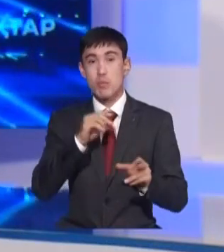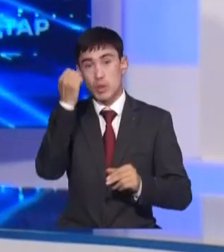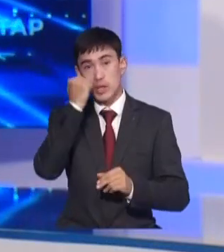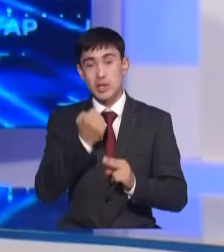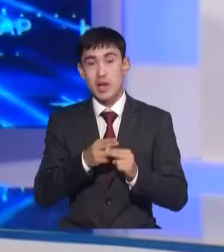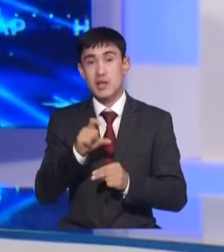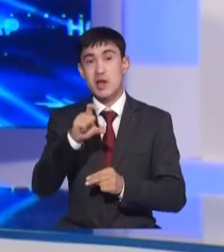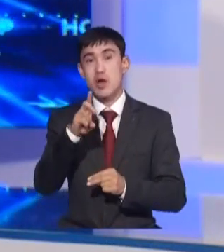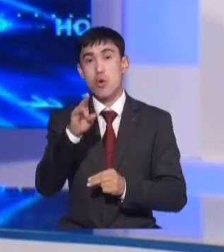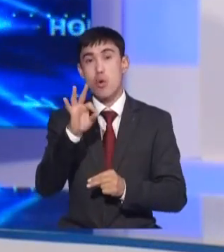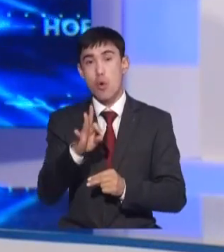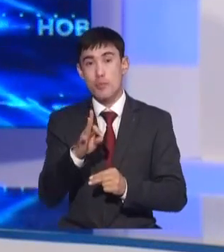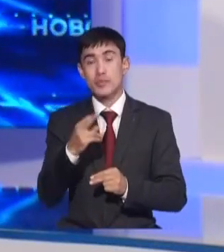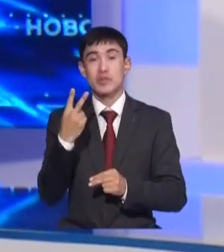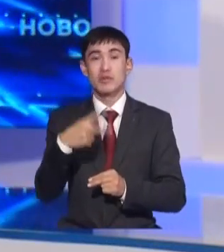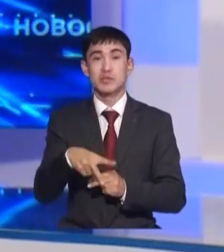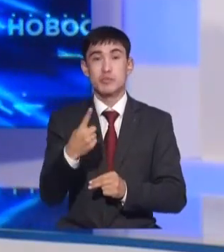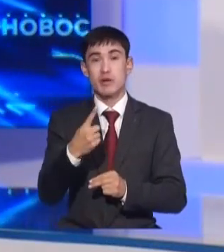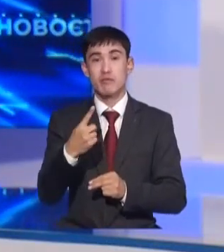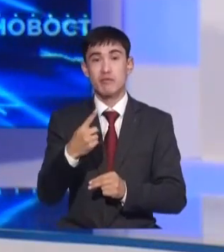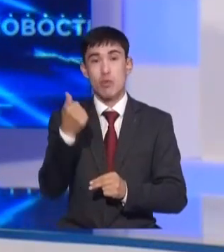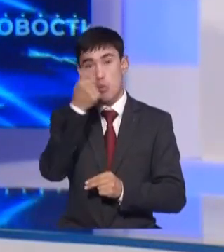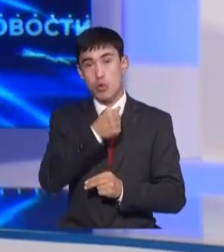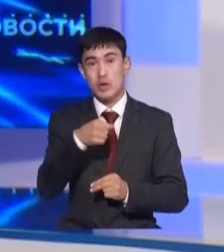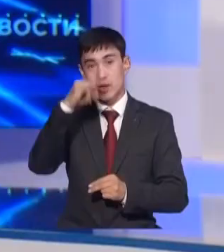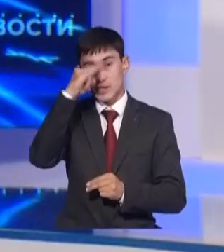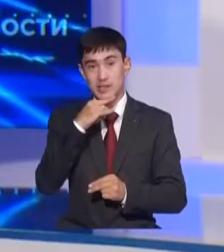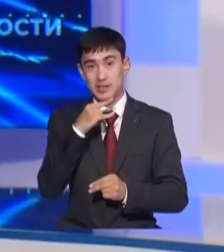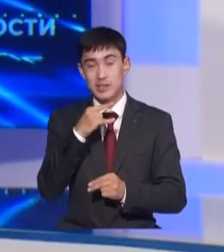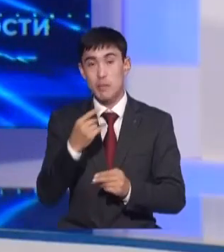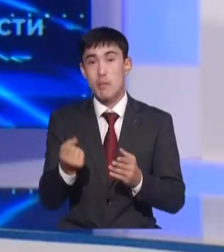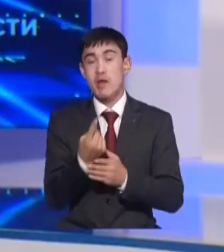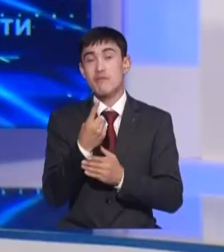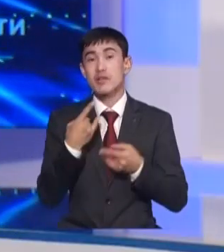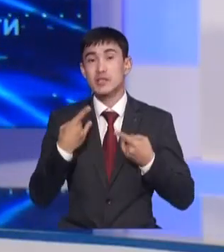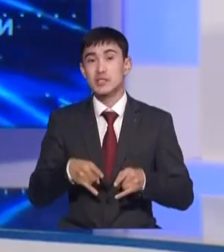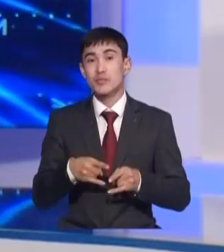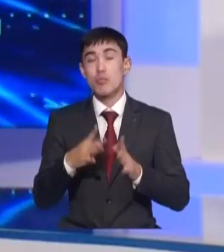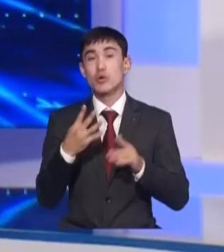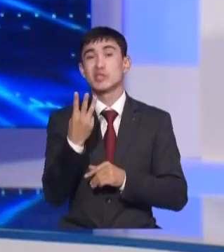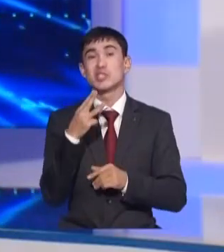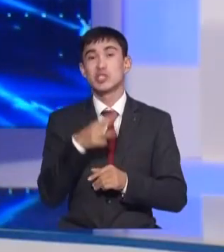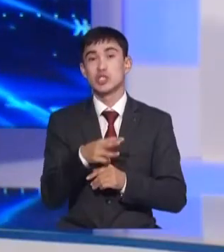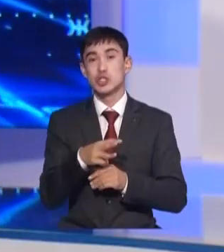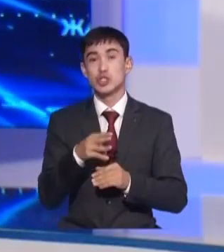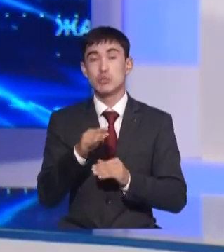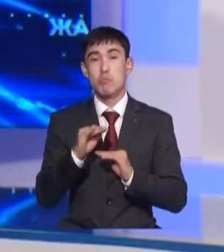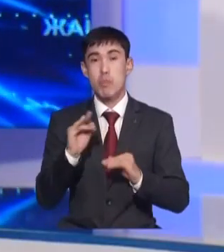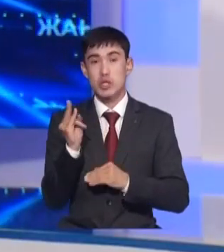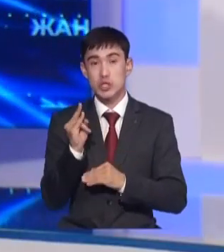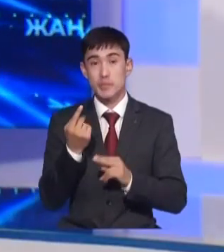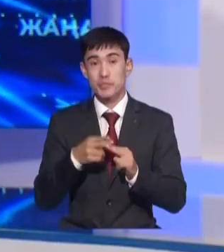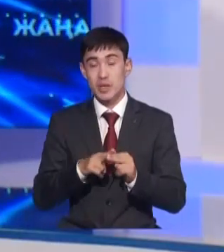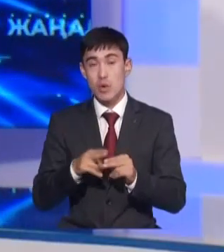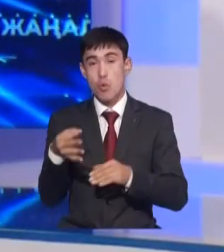Благодаря экстракорпоральному оплодотворению с 2021 года в Казахстане появилось на свет более 3000 малышей. В том